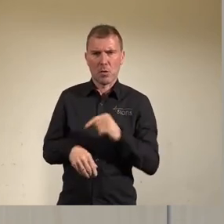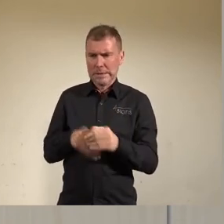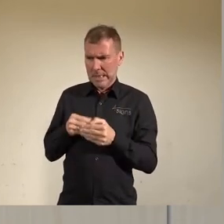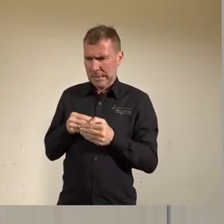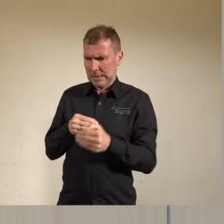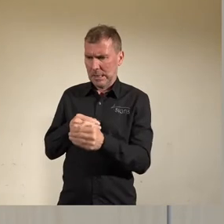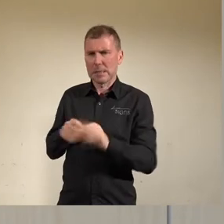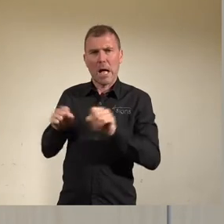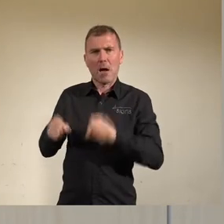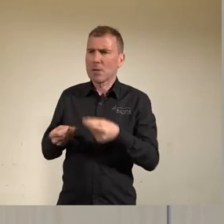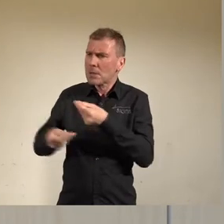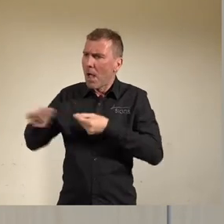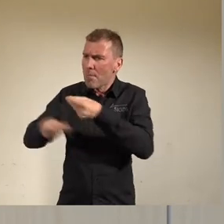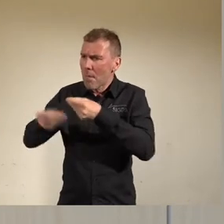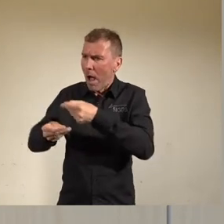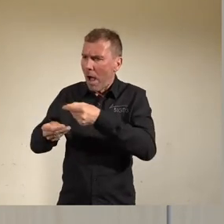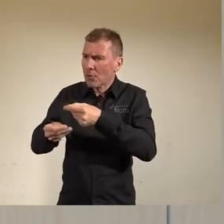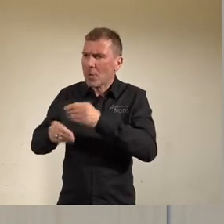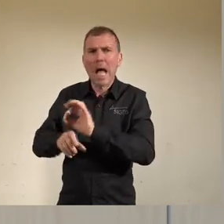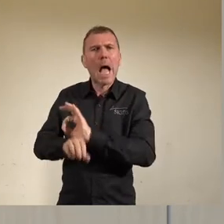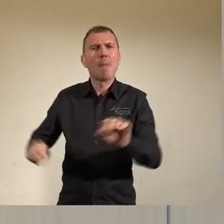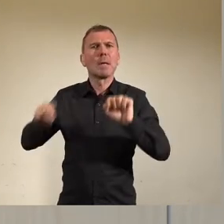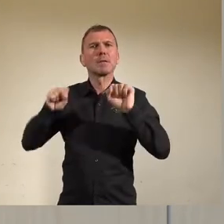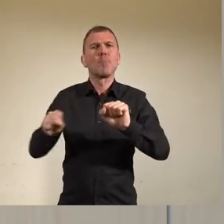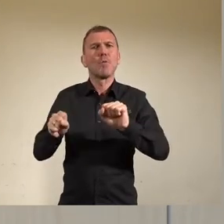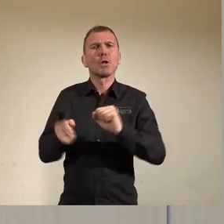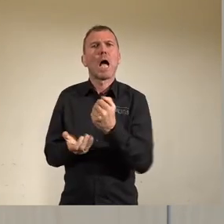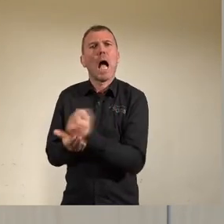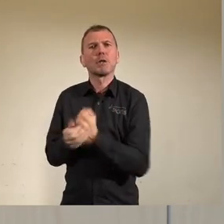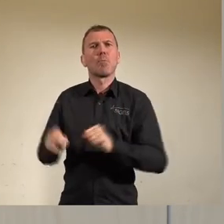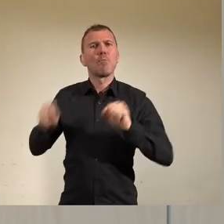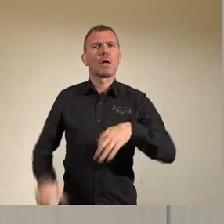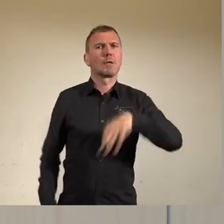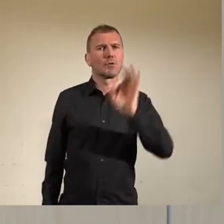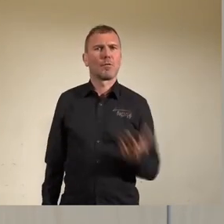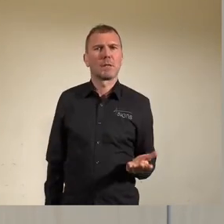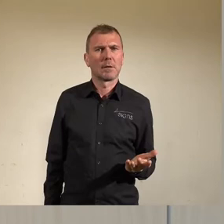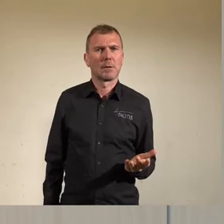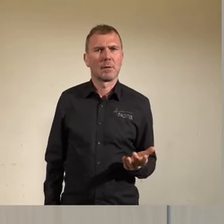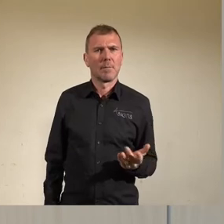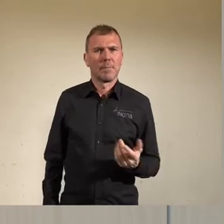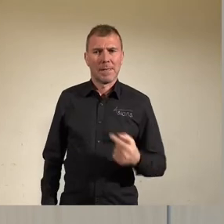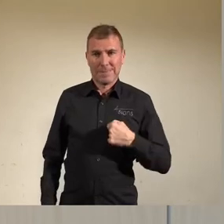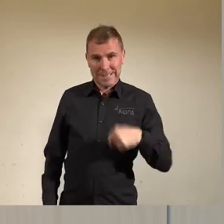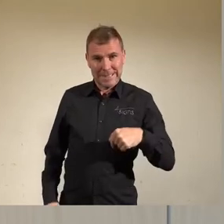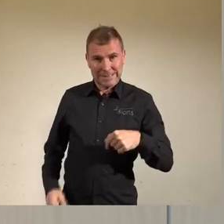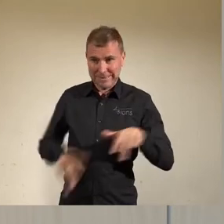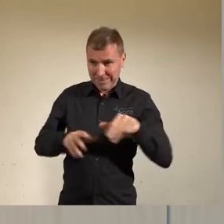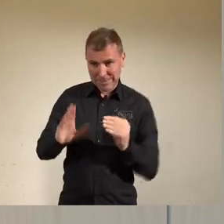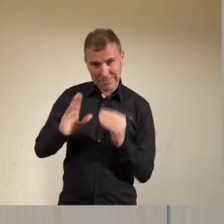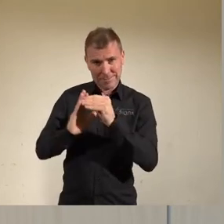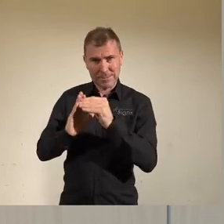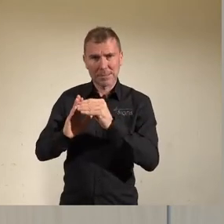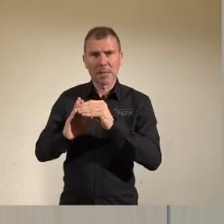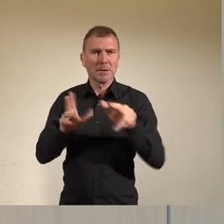zur Haushaltsberatung blieb, die bestmögliche Lösung dafür zu finden. Und das, was wir geschaffen haben, ist Denkzeit, damit die Verwaltung uns